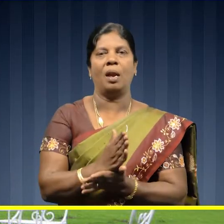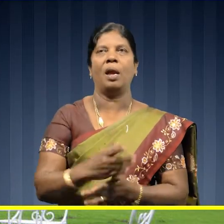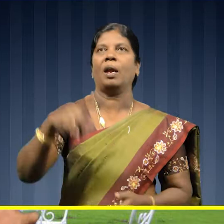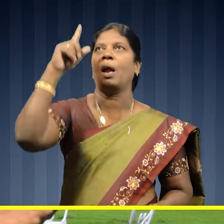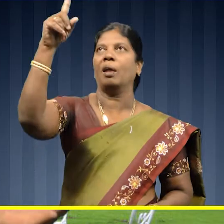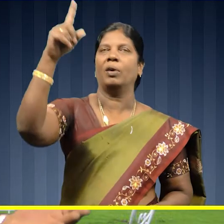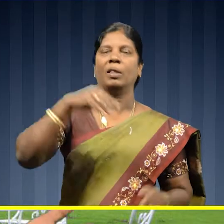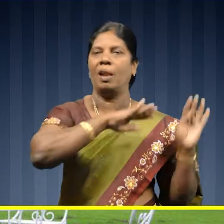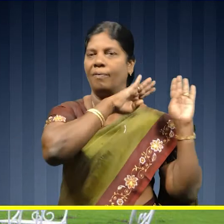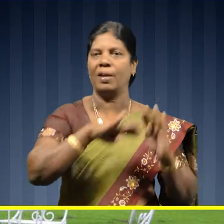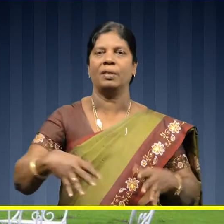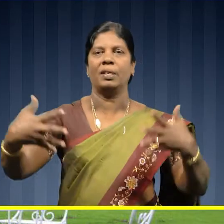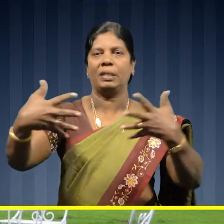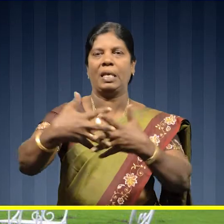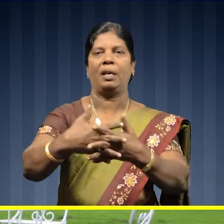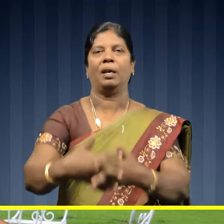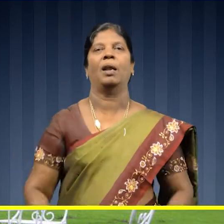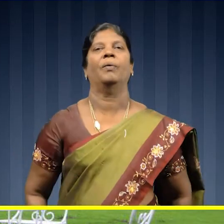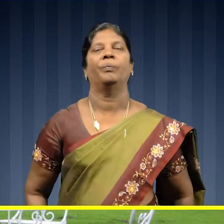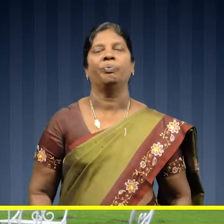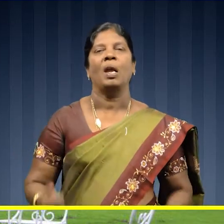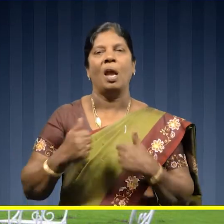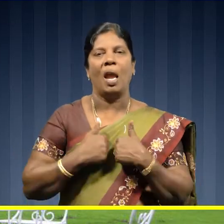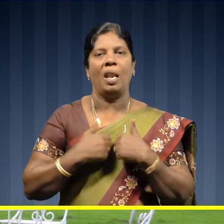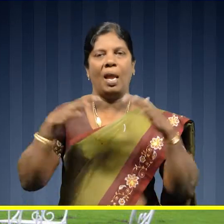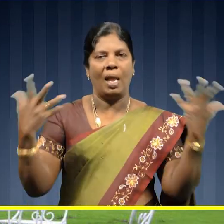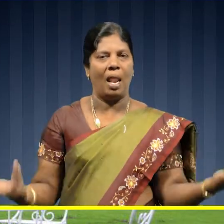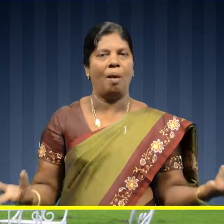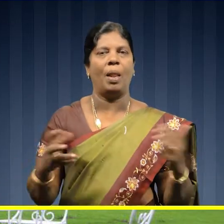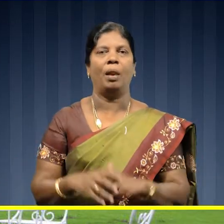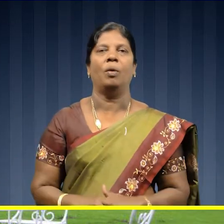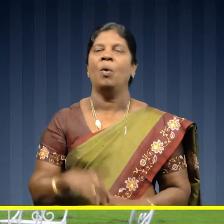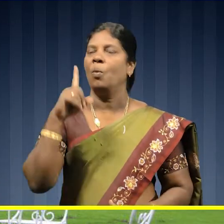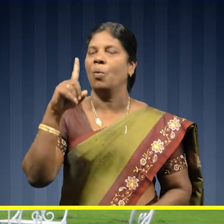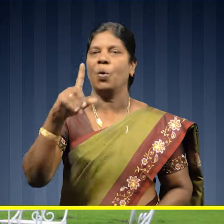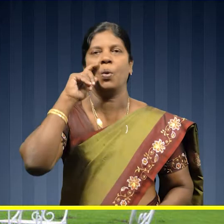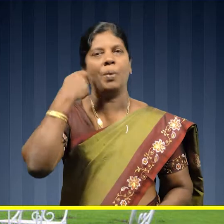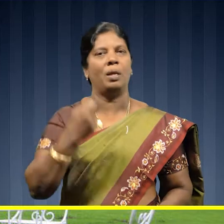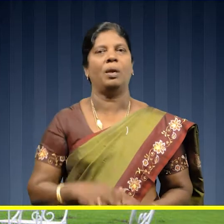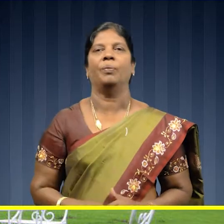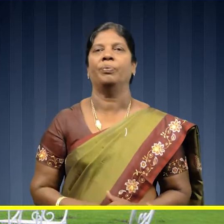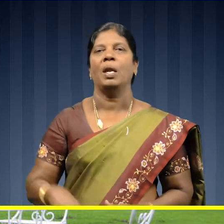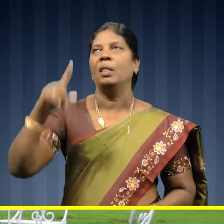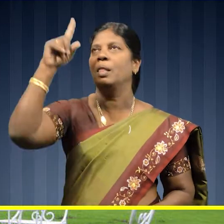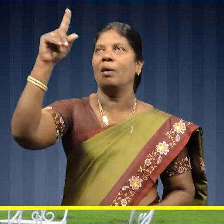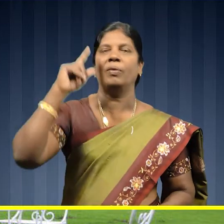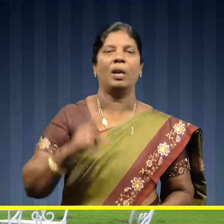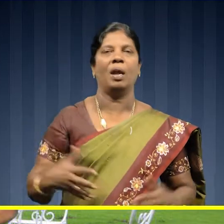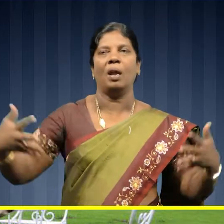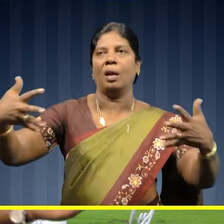வருகிறவன் மெய்யான கடவுளிடத்தில் வந்து சேருகிறான். என்னை அல்லாமல் ஒரு